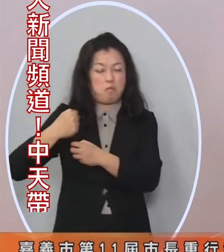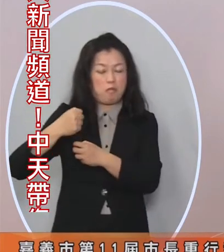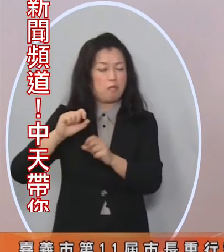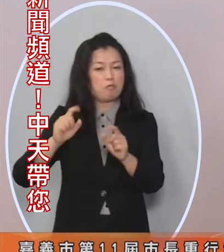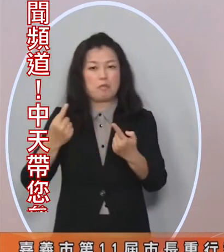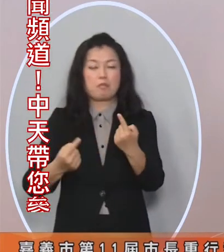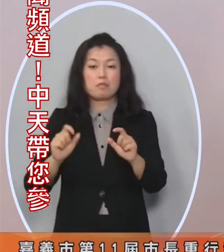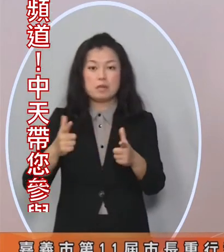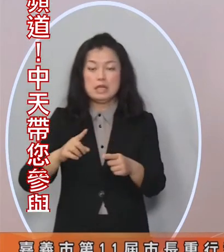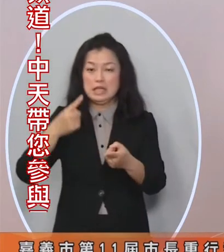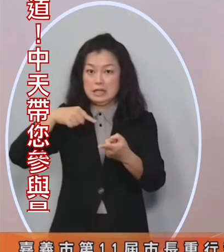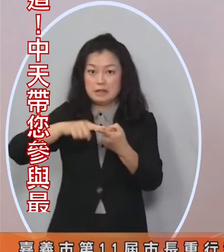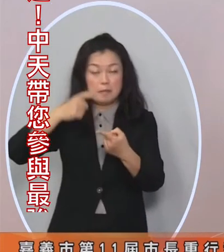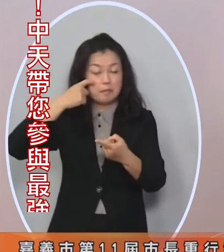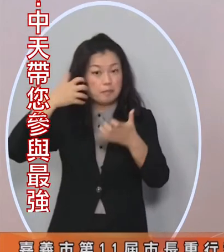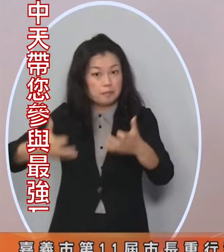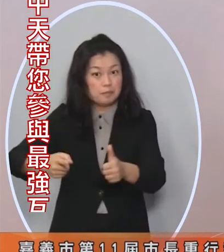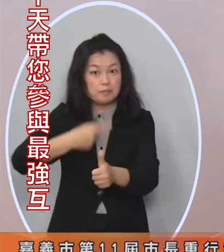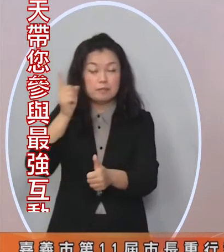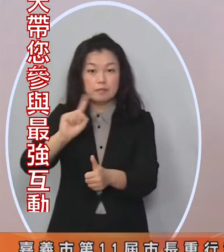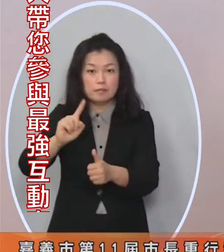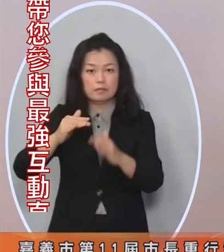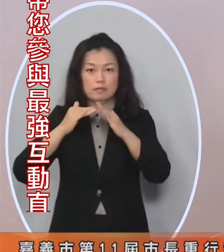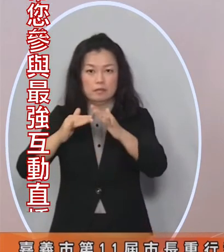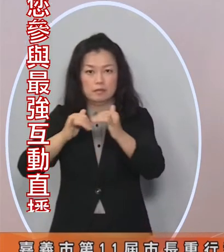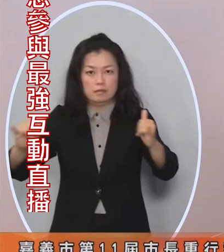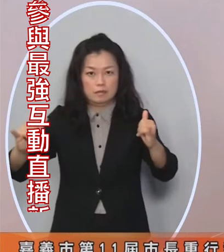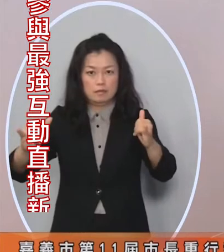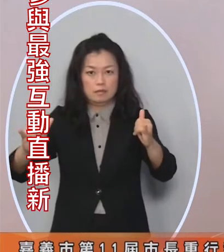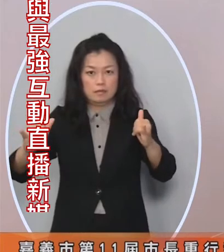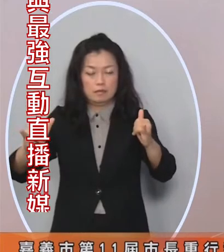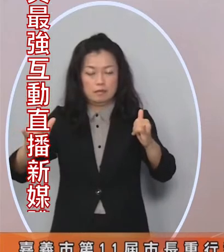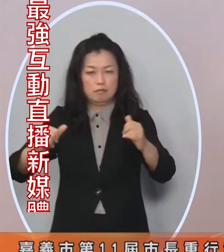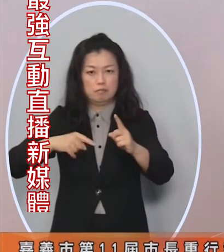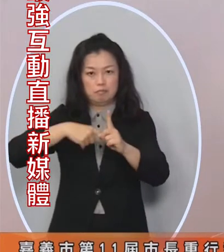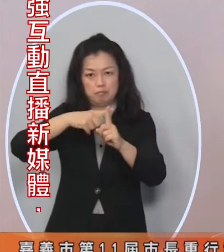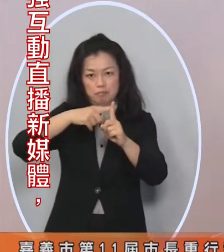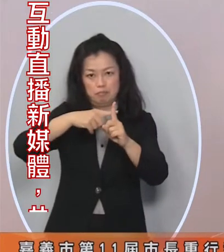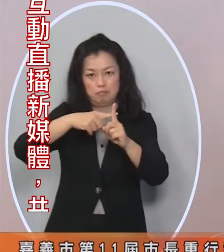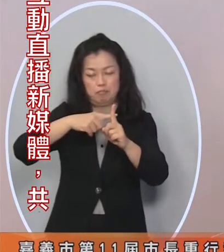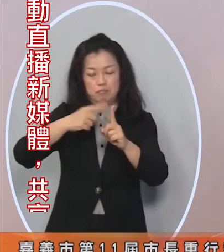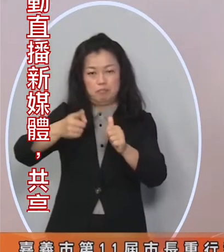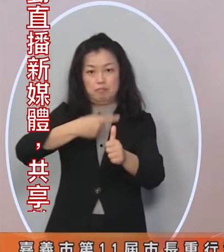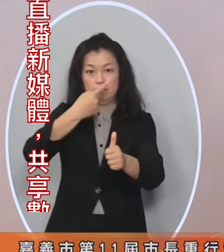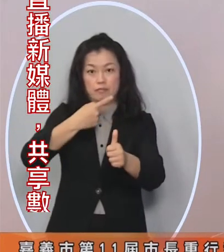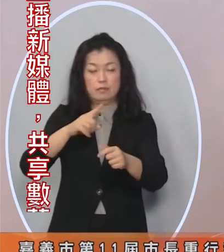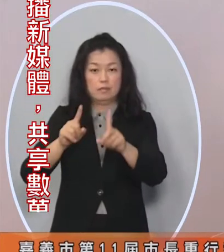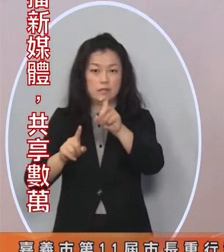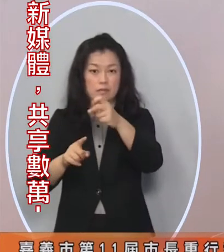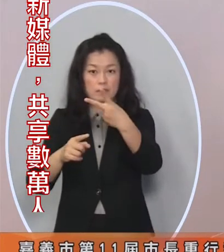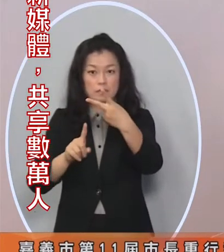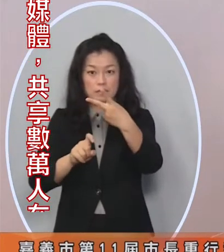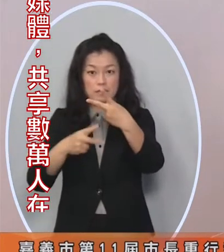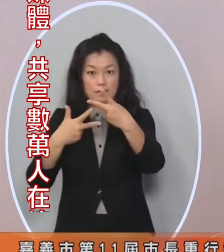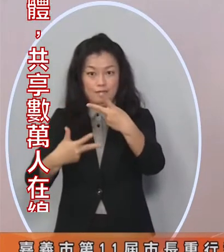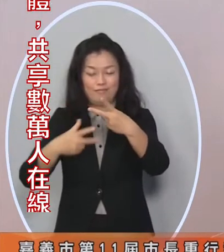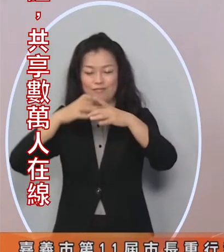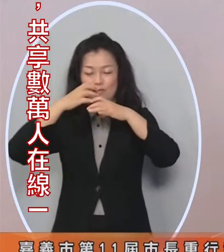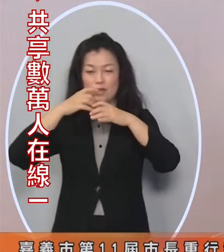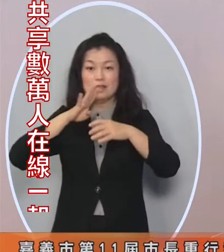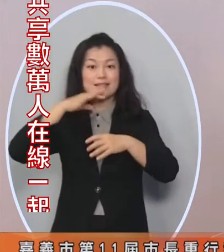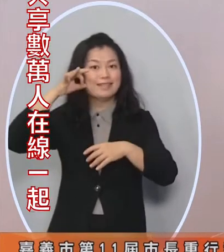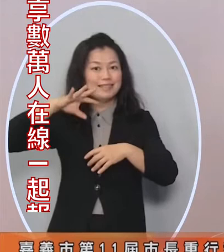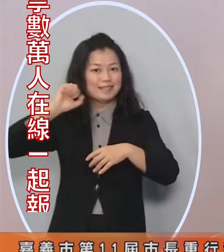活品质为优先。十二月十七日适逢嘉义市管乐节，欢迎大家欣赏管乐